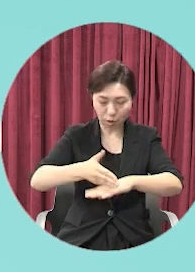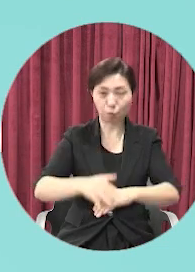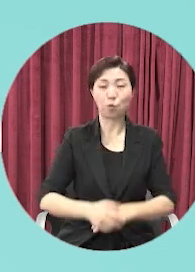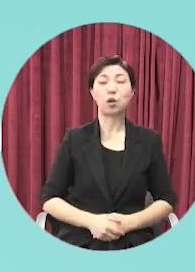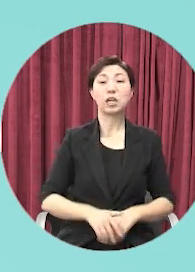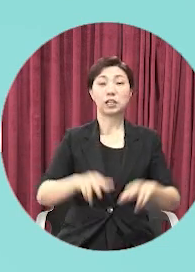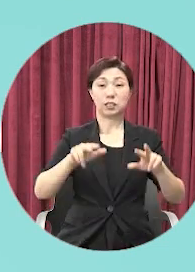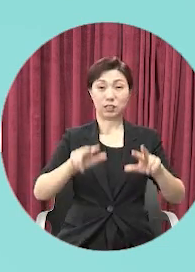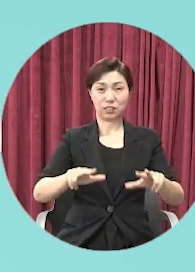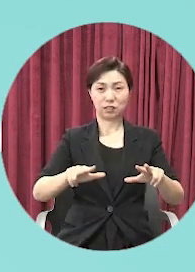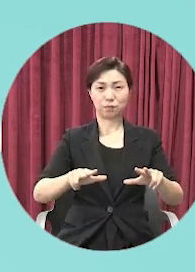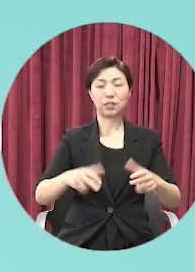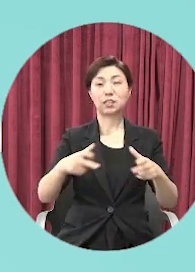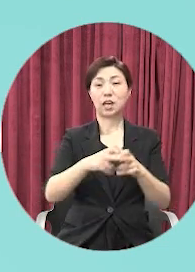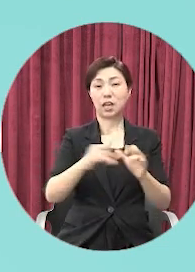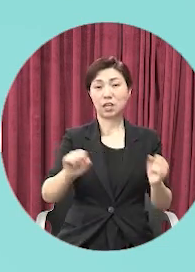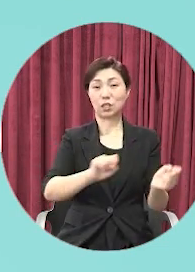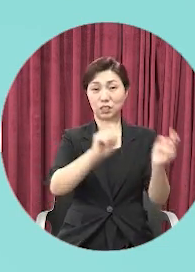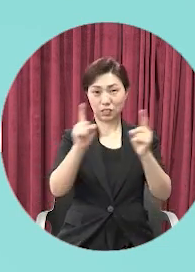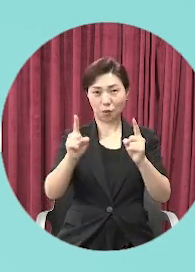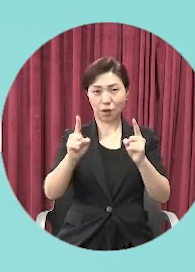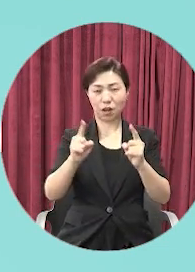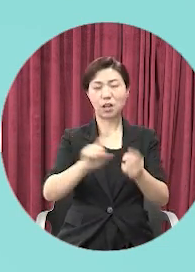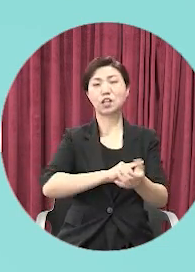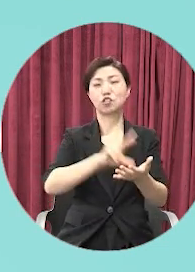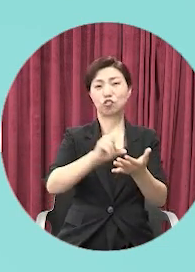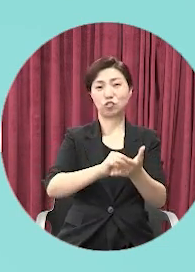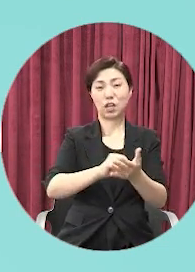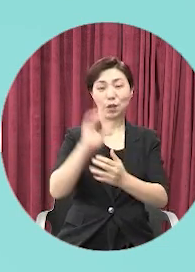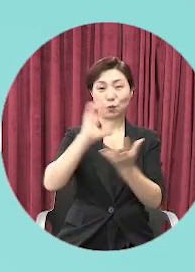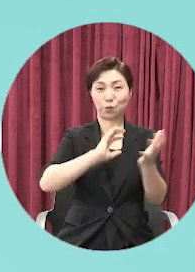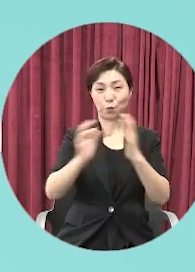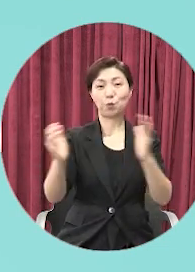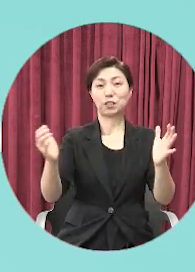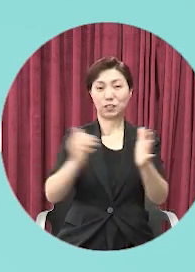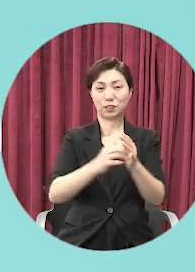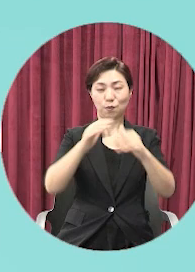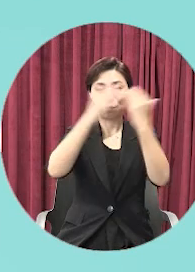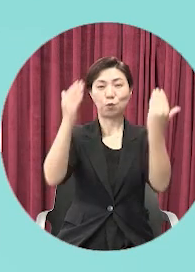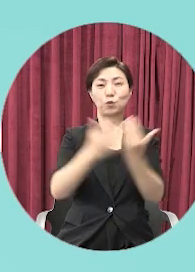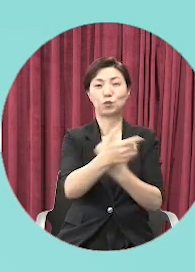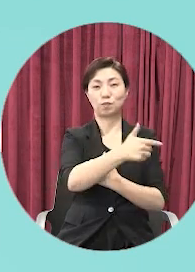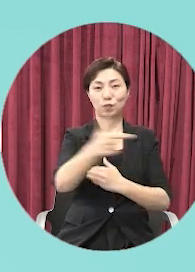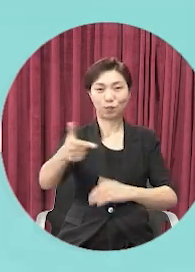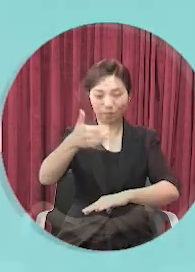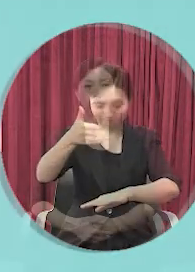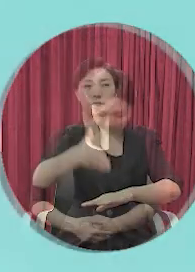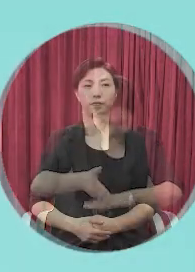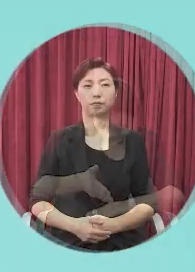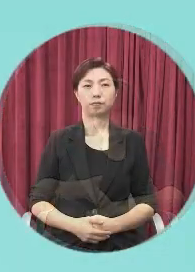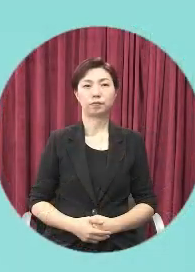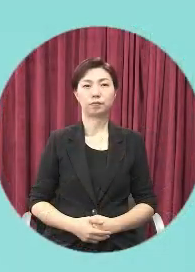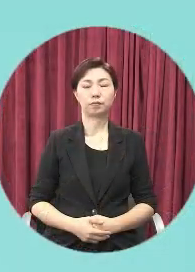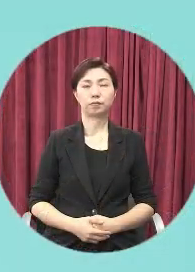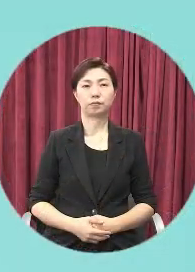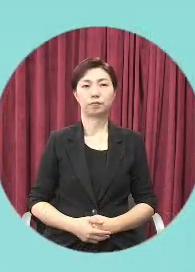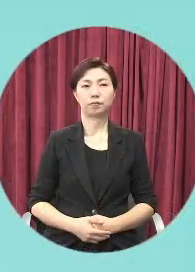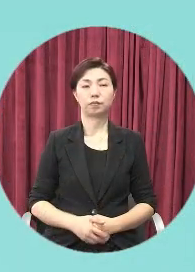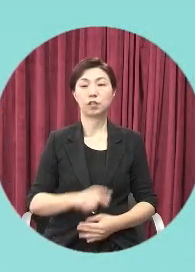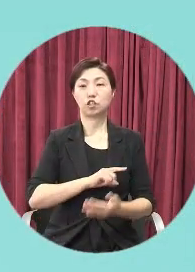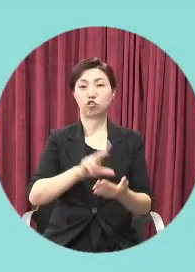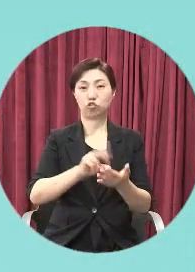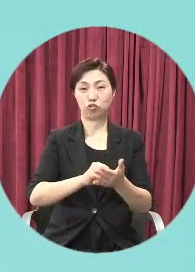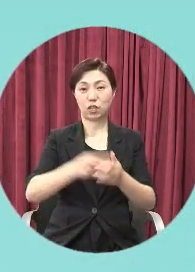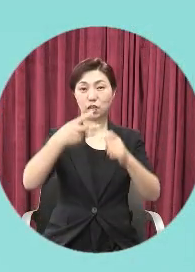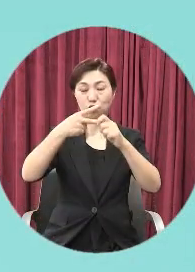시대의 장애인과 재활 프로그램을 마치도록 하겠습니다. 모든 분들께 감사드립니다. 네, 섹션 2의